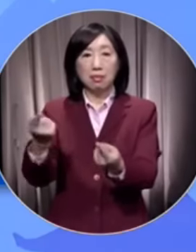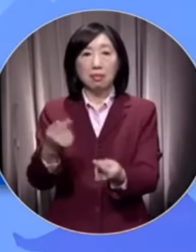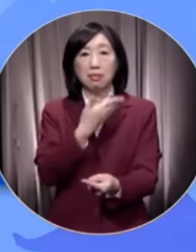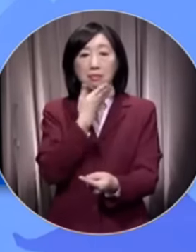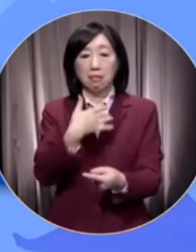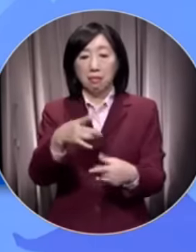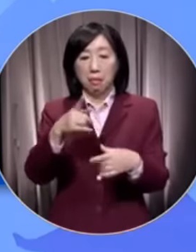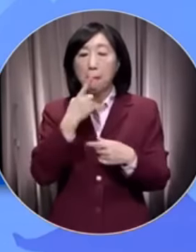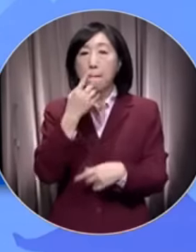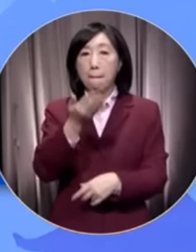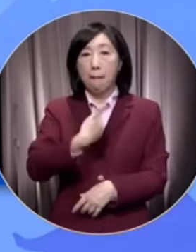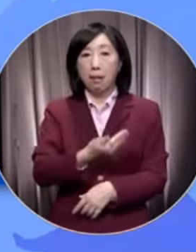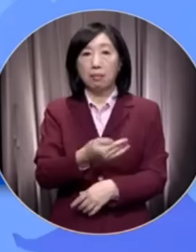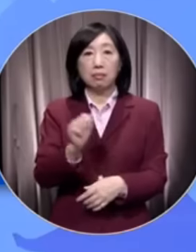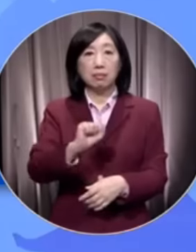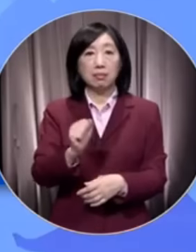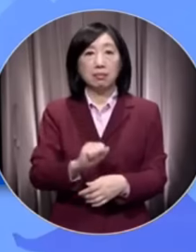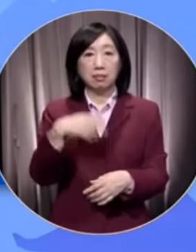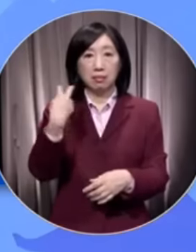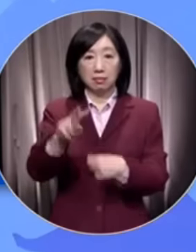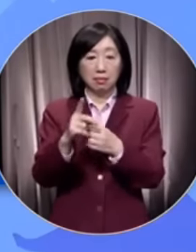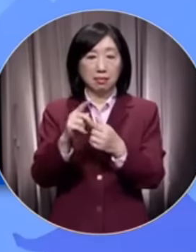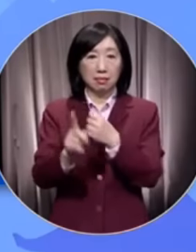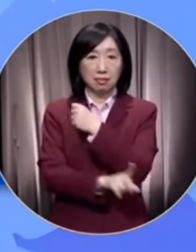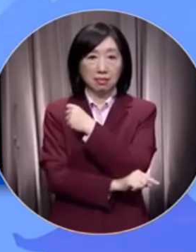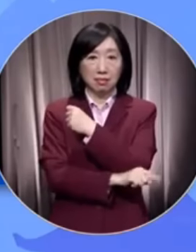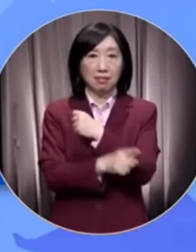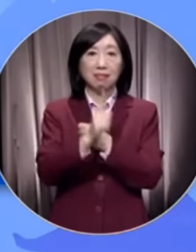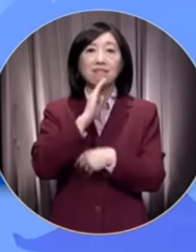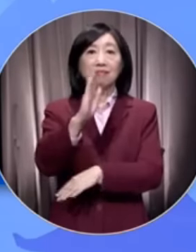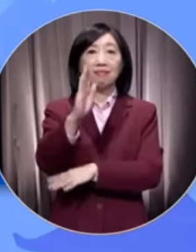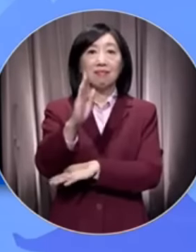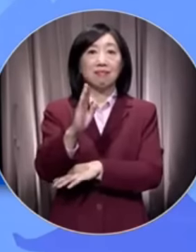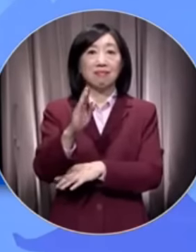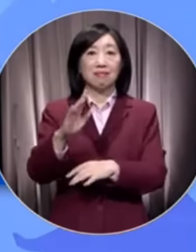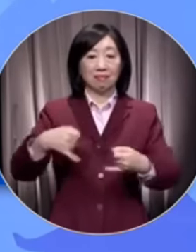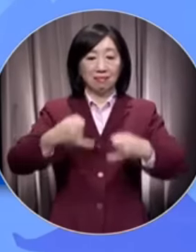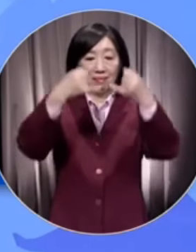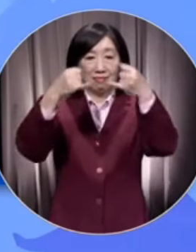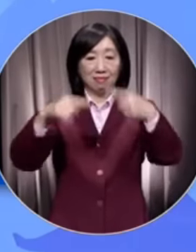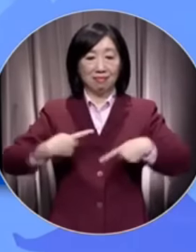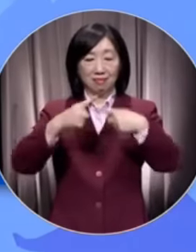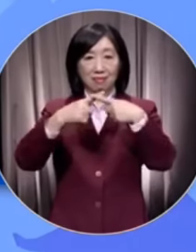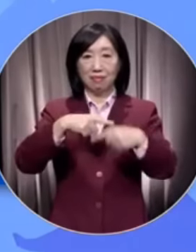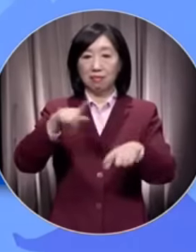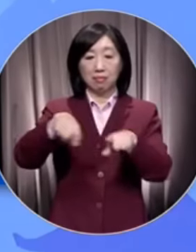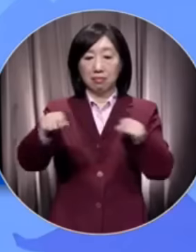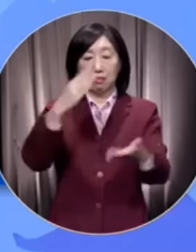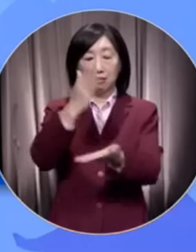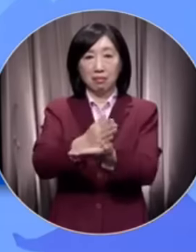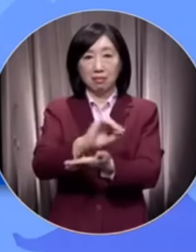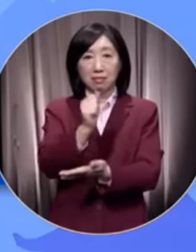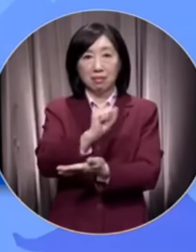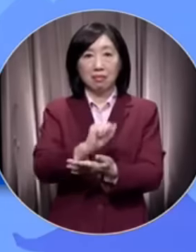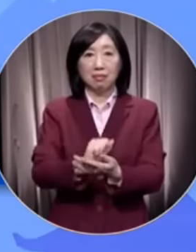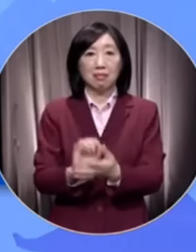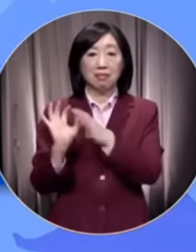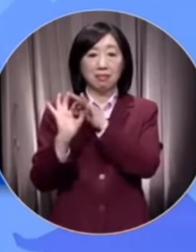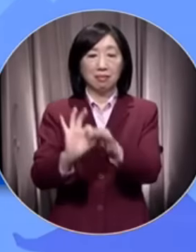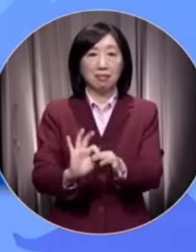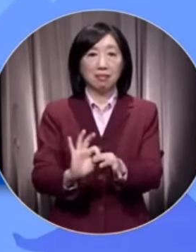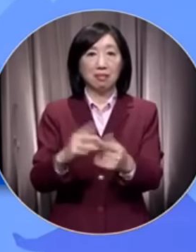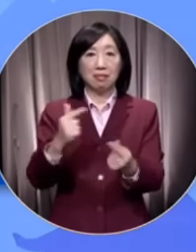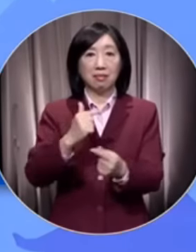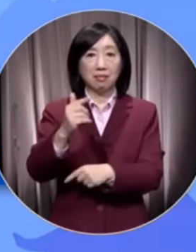平。最后，我要终结政治恶斗，在这里我要再次向国人保证，民进党执政绝对不